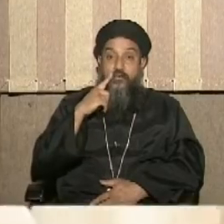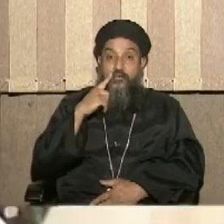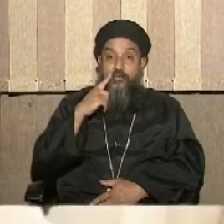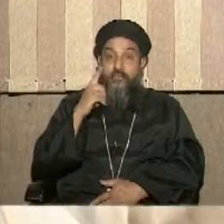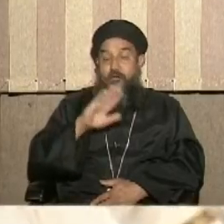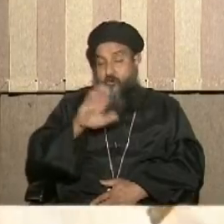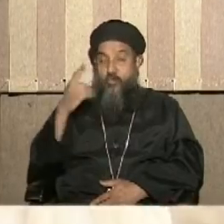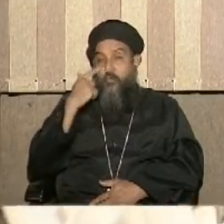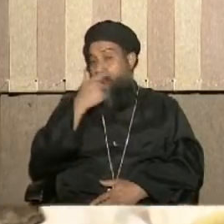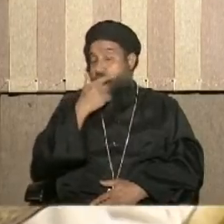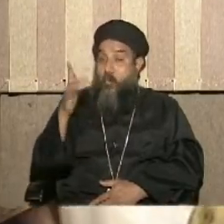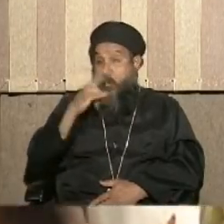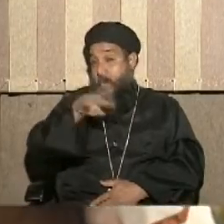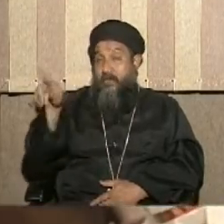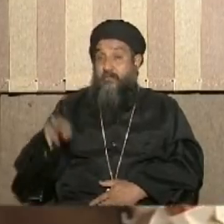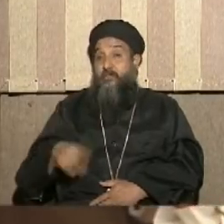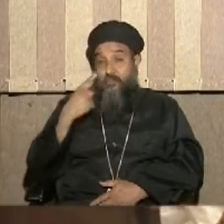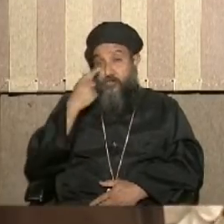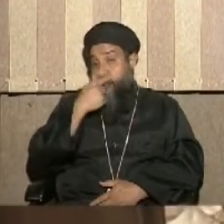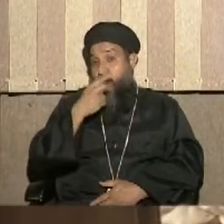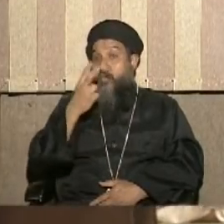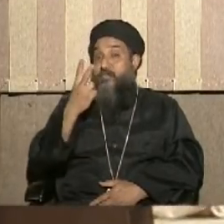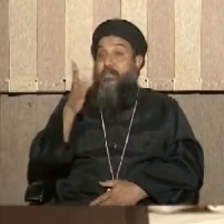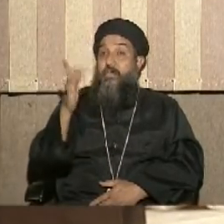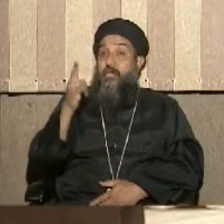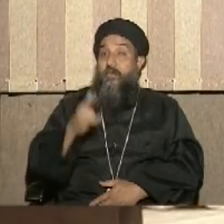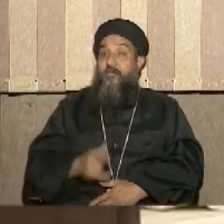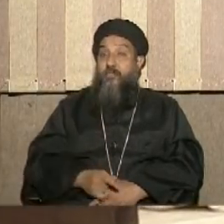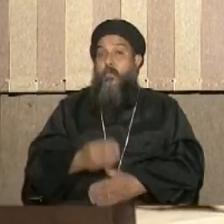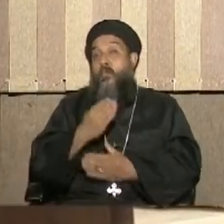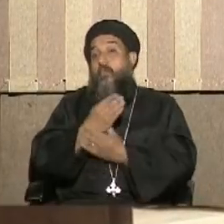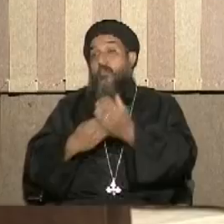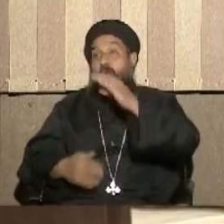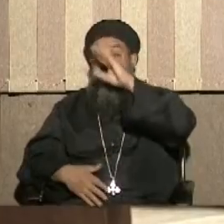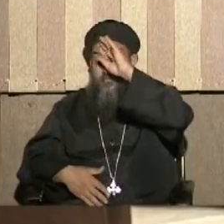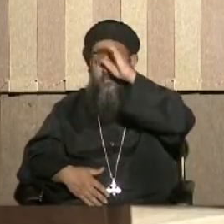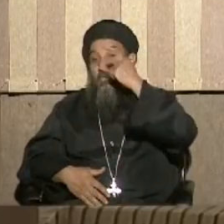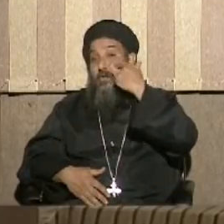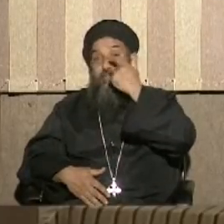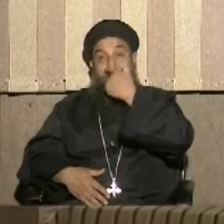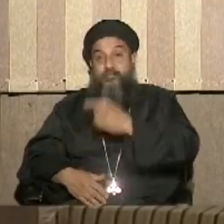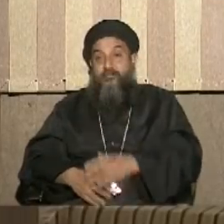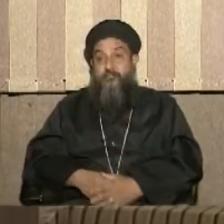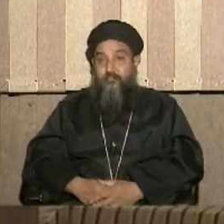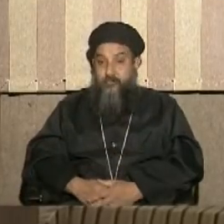البحر. طيب احنا هنروح هناك وهتشوفوا ازاي هنكشفه.